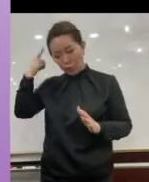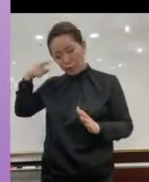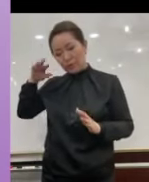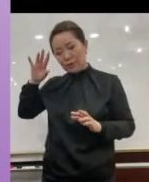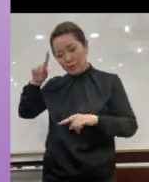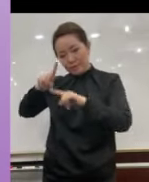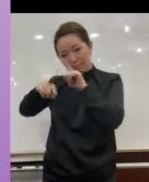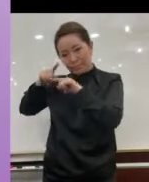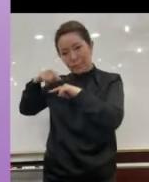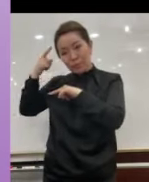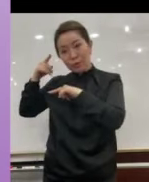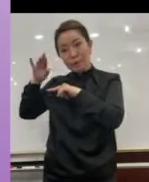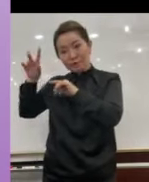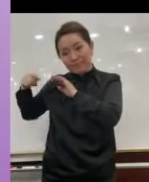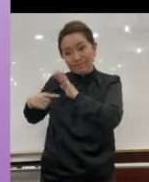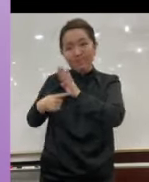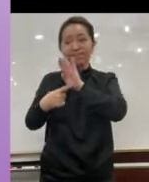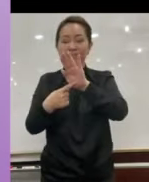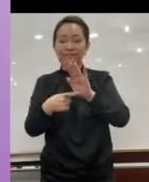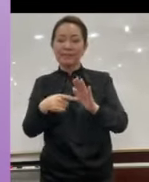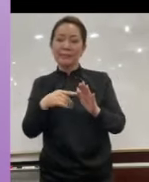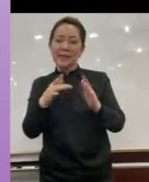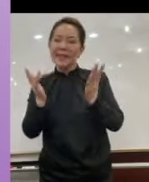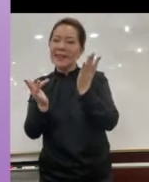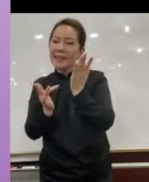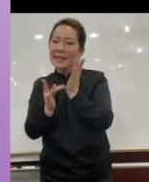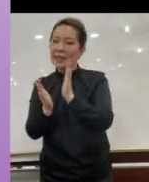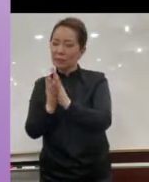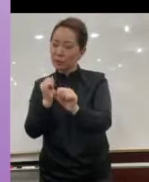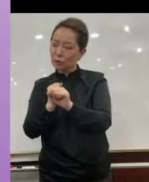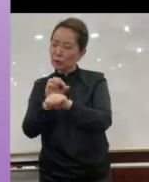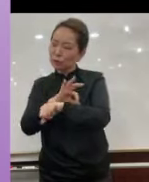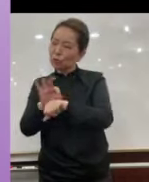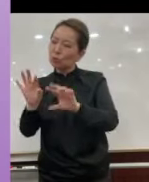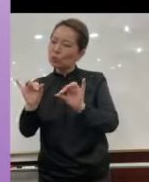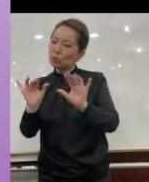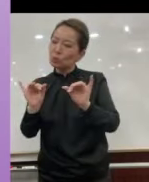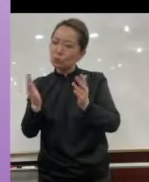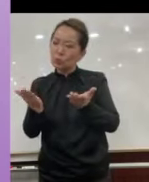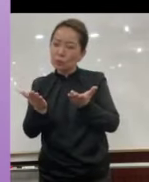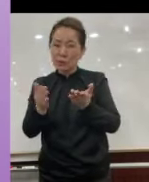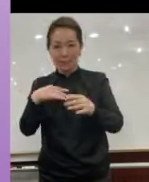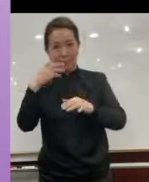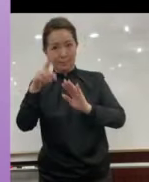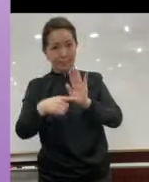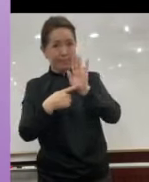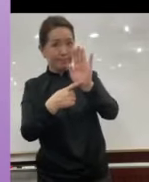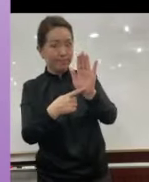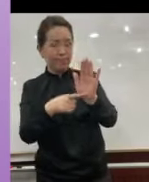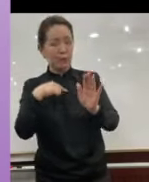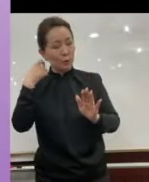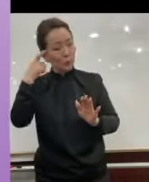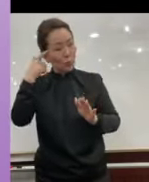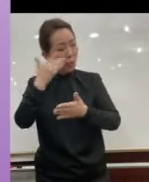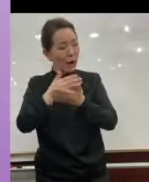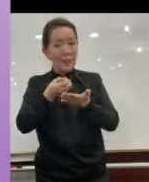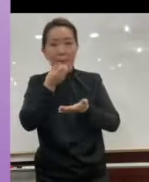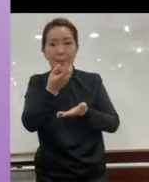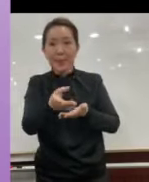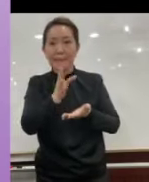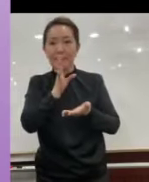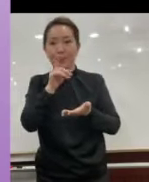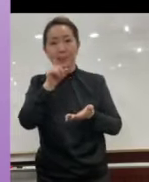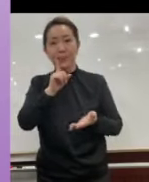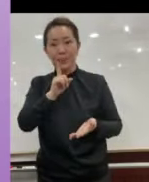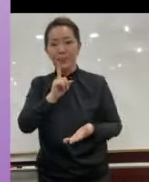байгаа техникийн хамтын ажиллагааны төсөл гэж юу вэ гэдгийг та бүхэнд бас өөрийнхөө мэдж байгаа зүйлээс хуваалцахыг хүсэж байна.